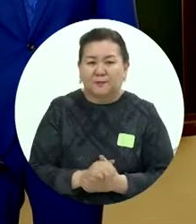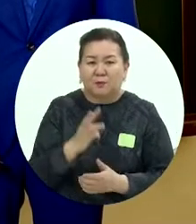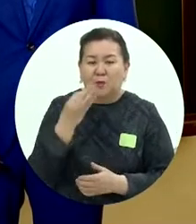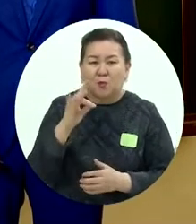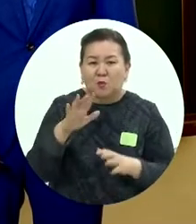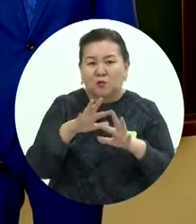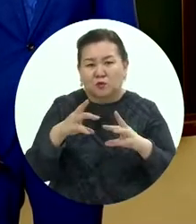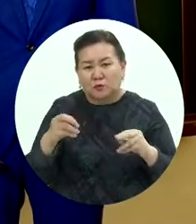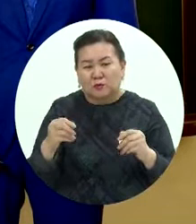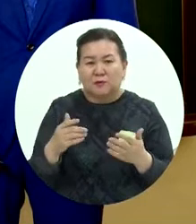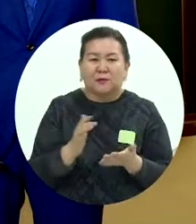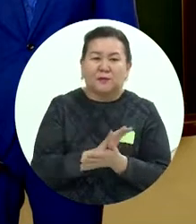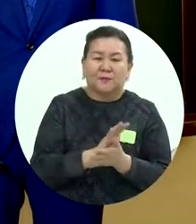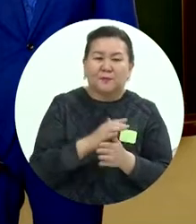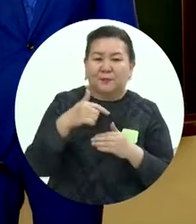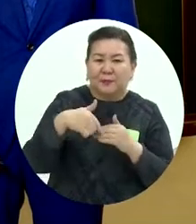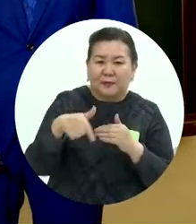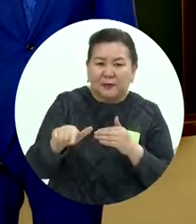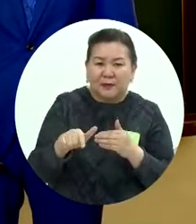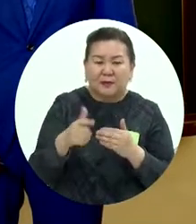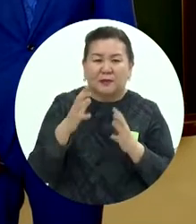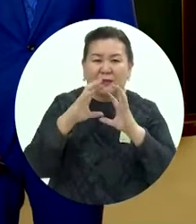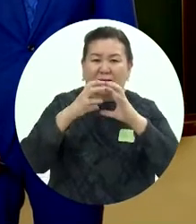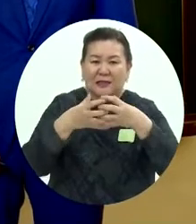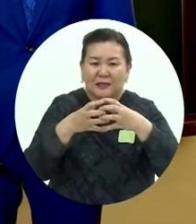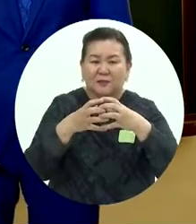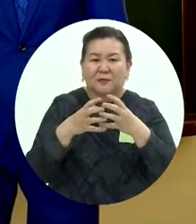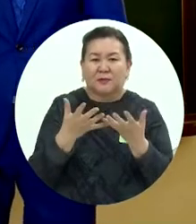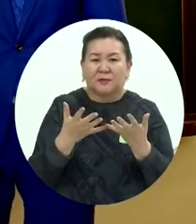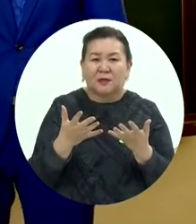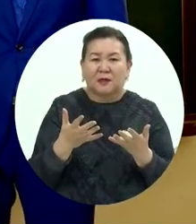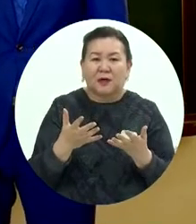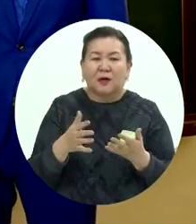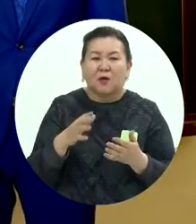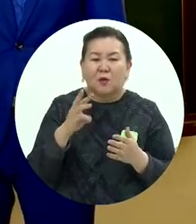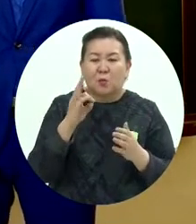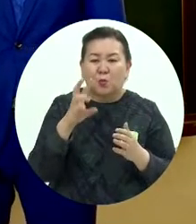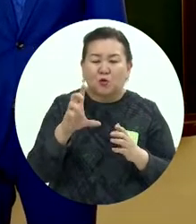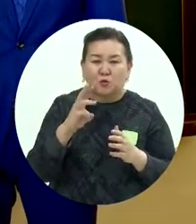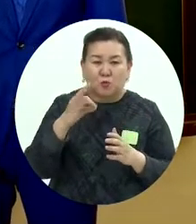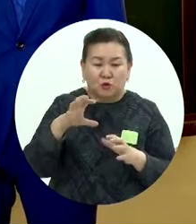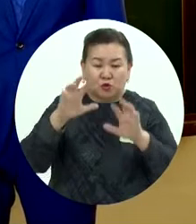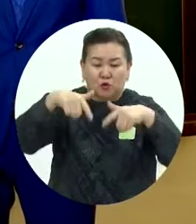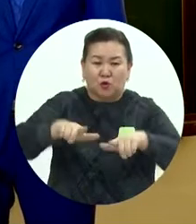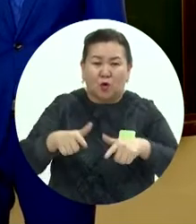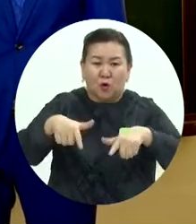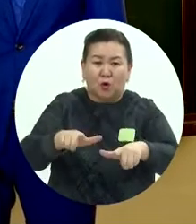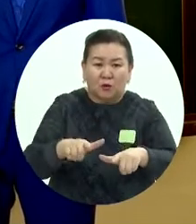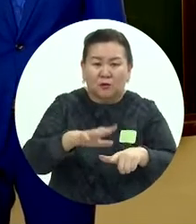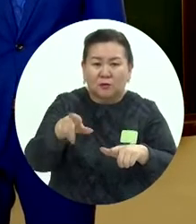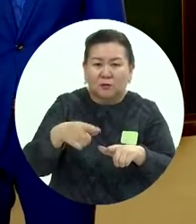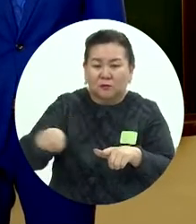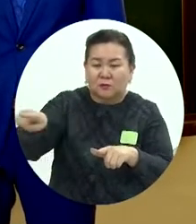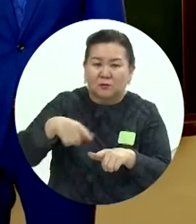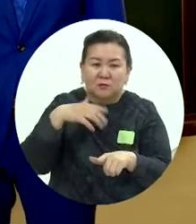гол хайсны дараагаар үүссэн эрлэп хэлбэрийг бол дэвшин хөндий буюу мөсөн голын үйлдэлээр үүссэн